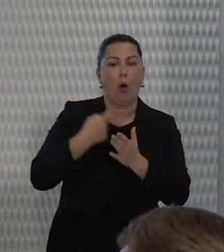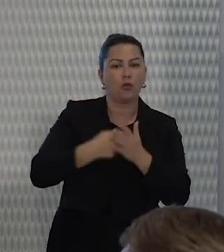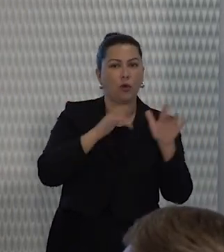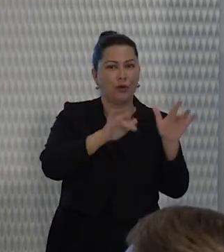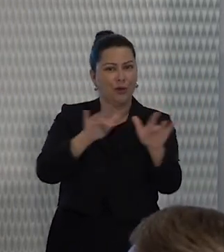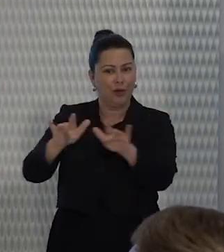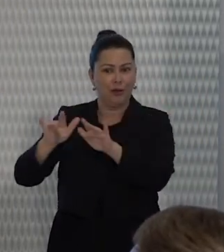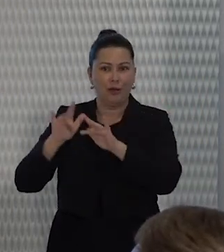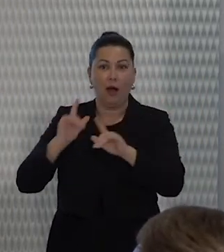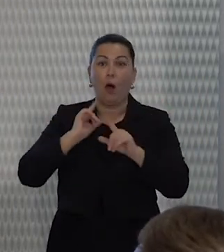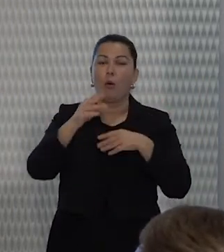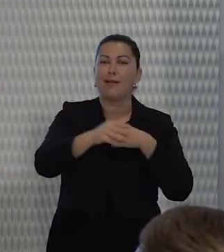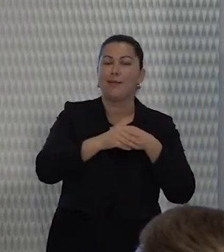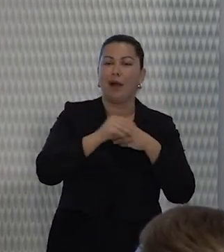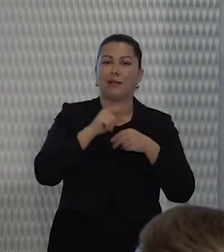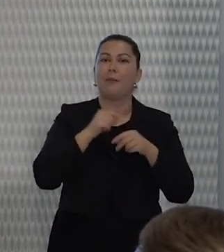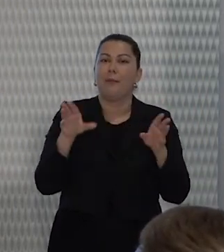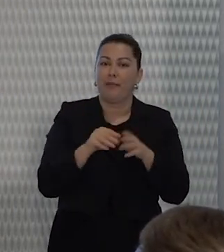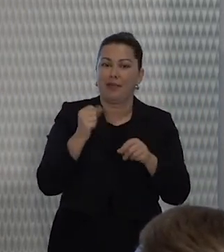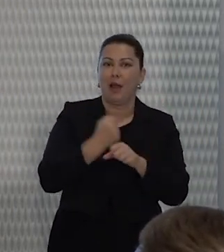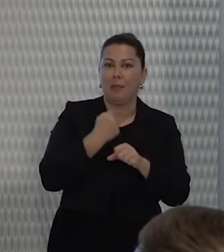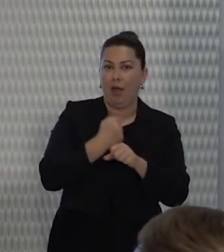mit ihren Mitarbeiterinnen und Mitarbeitern